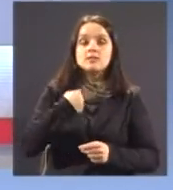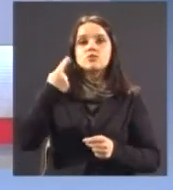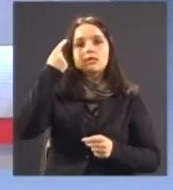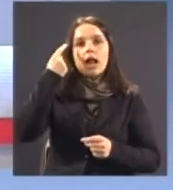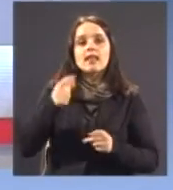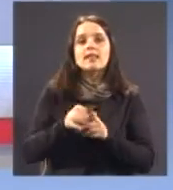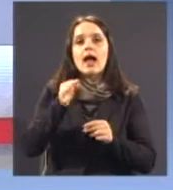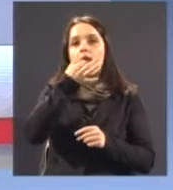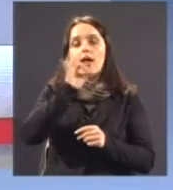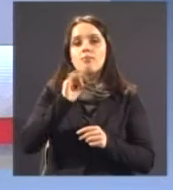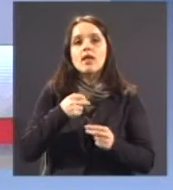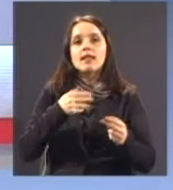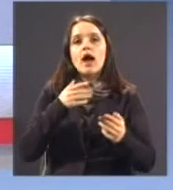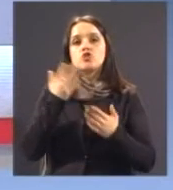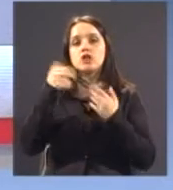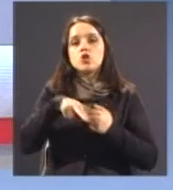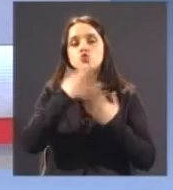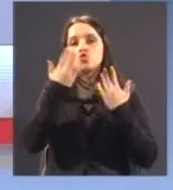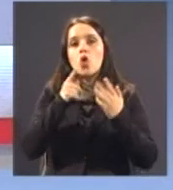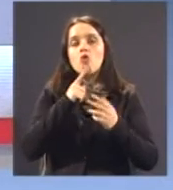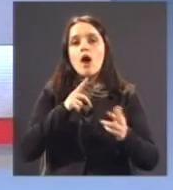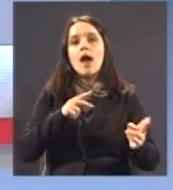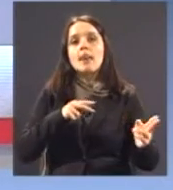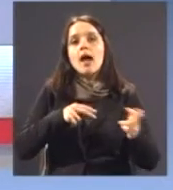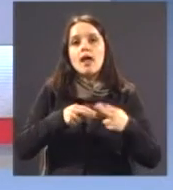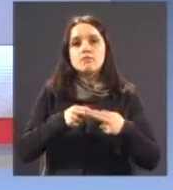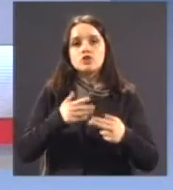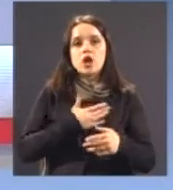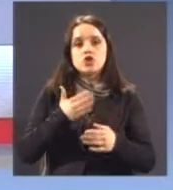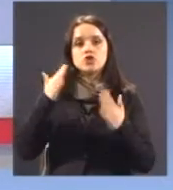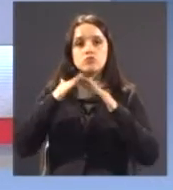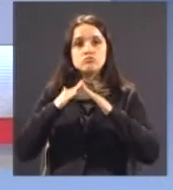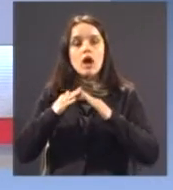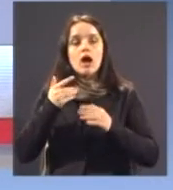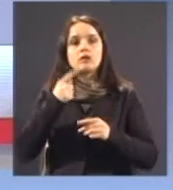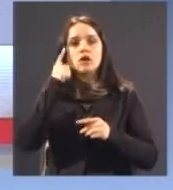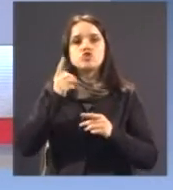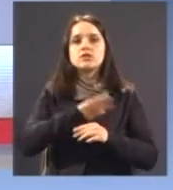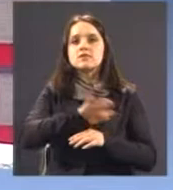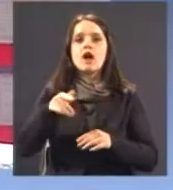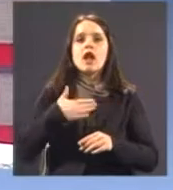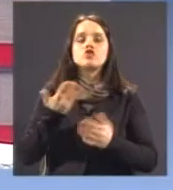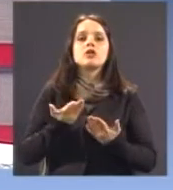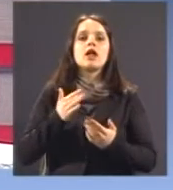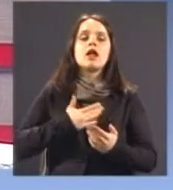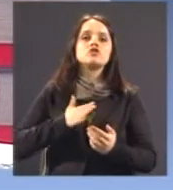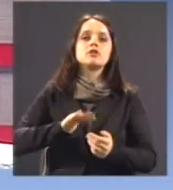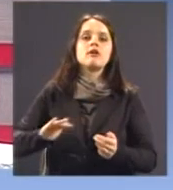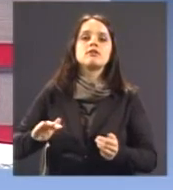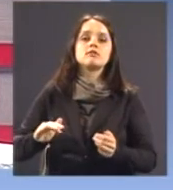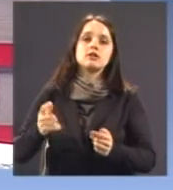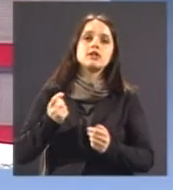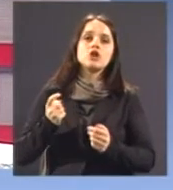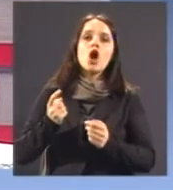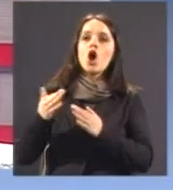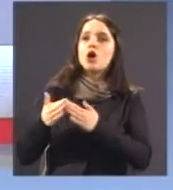u našoj neposrednoj blizini. Znači u školu koju idu i sva ostala djeca iz komšiluka. 2 godine prije nego što je